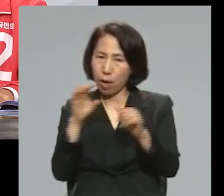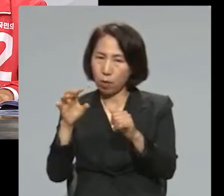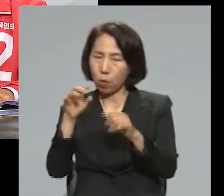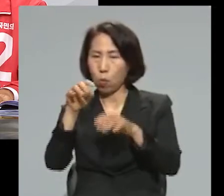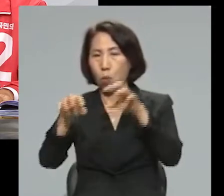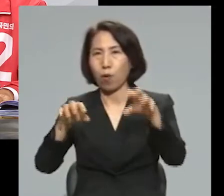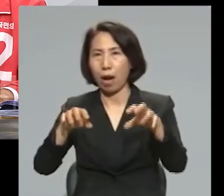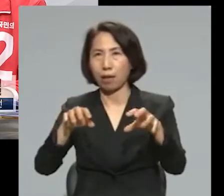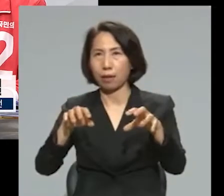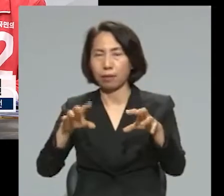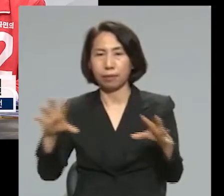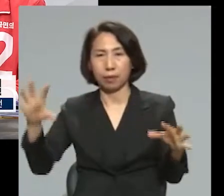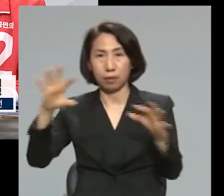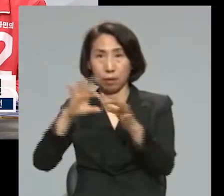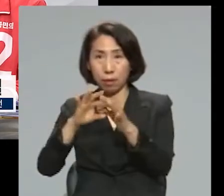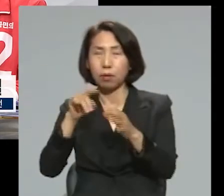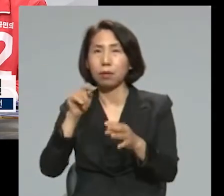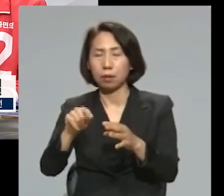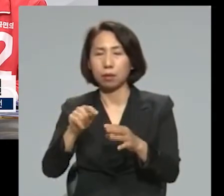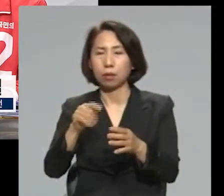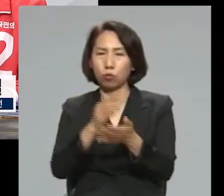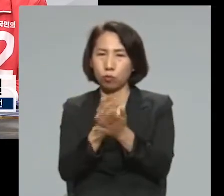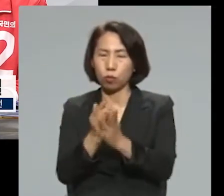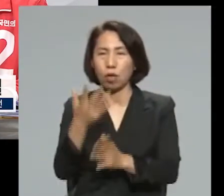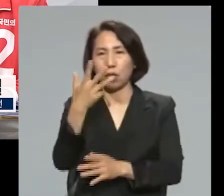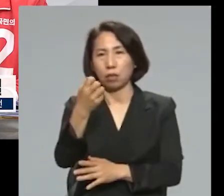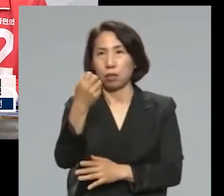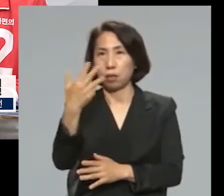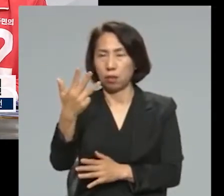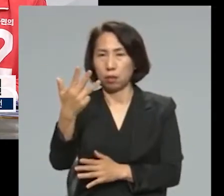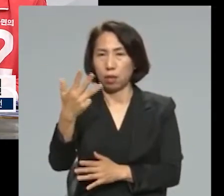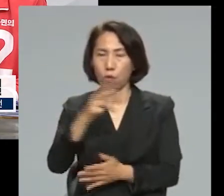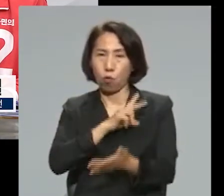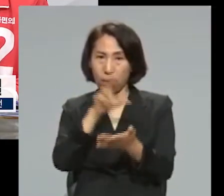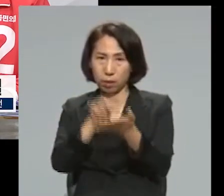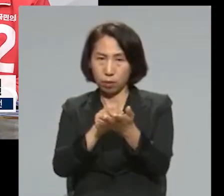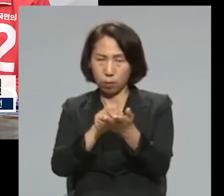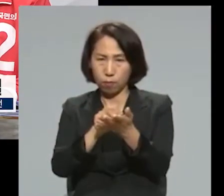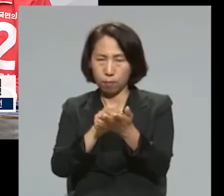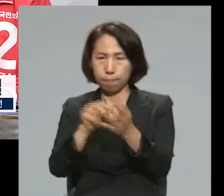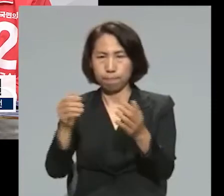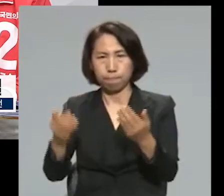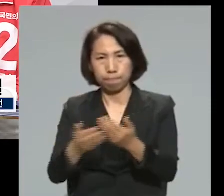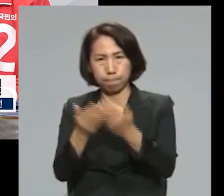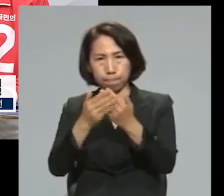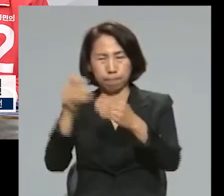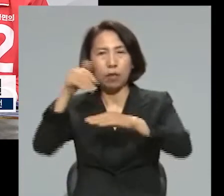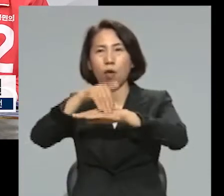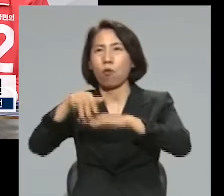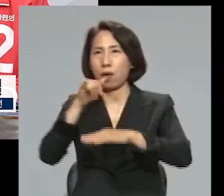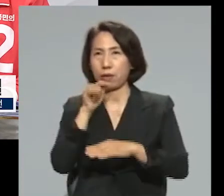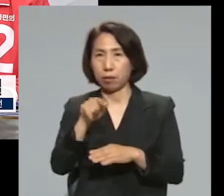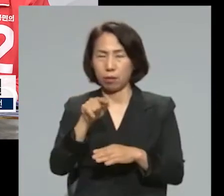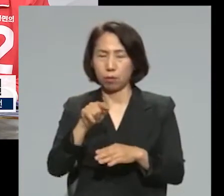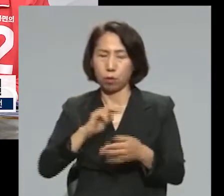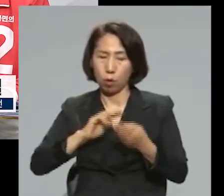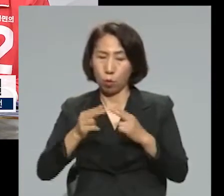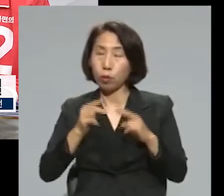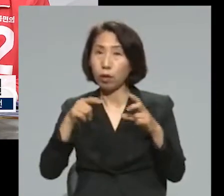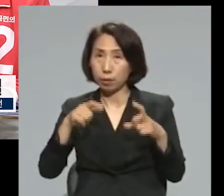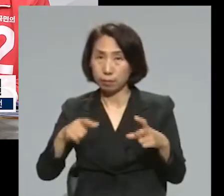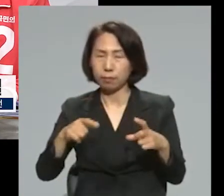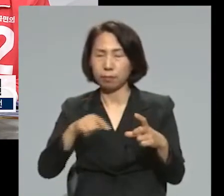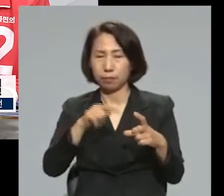88개를 핵심 과제로 키워드로 잡아서 메타버스를 활성화시키고 있습니다. 물론 여기에도 고령군도 메타버스를 활용한